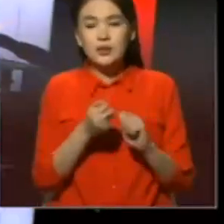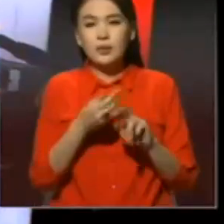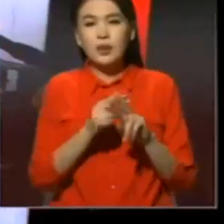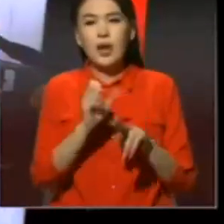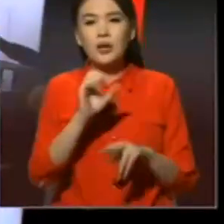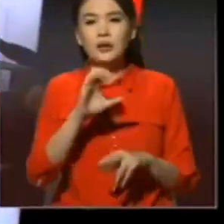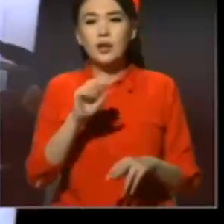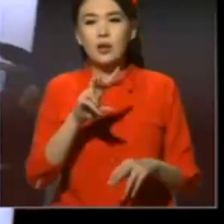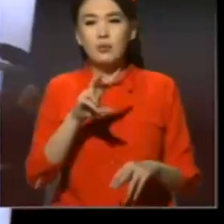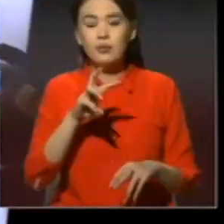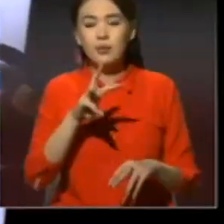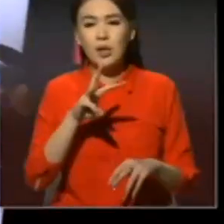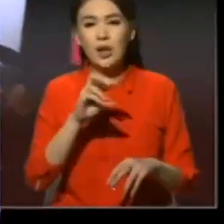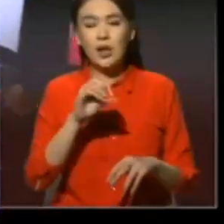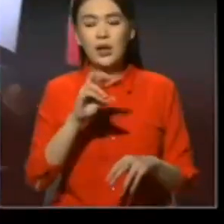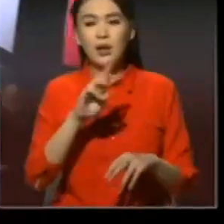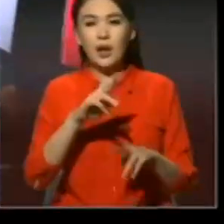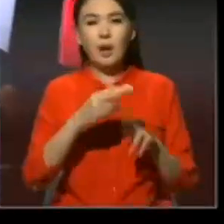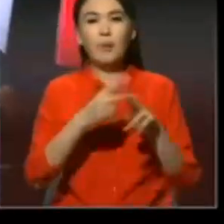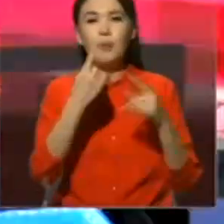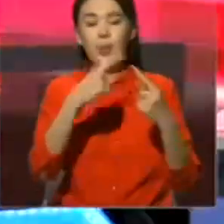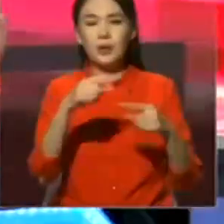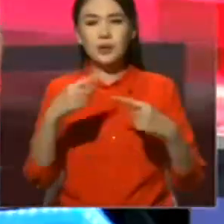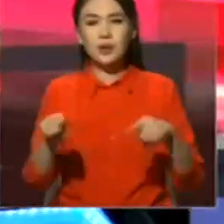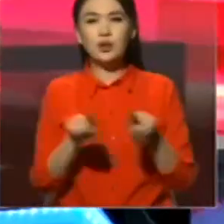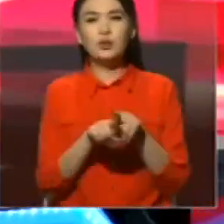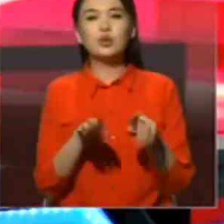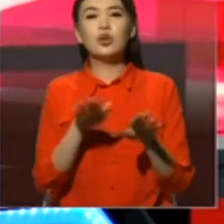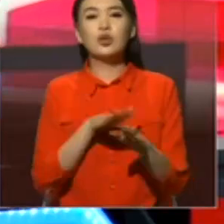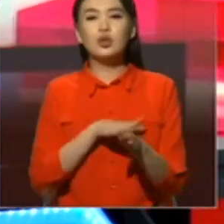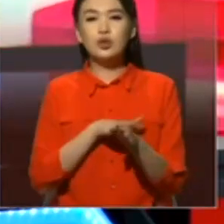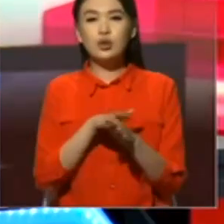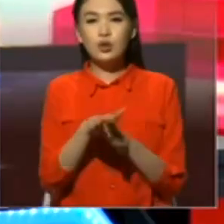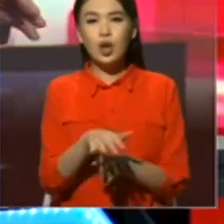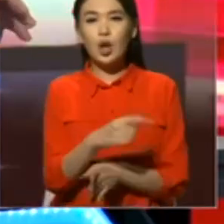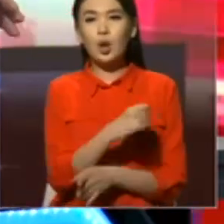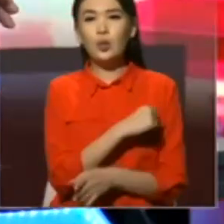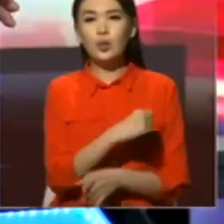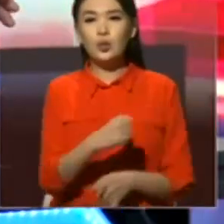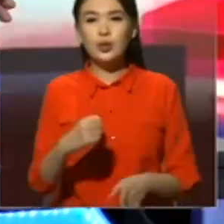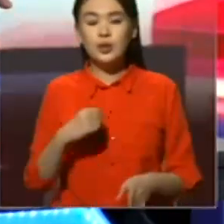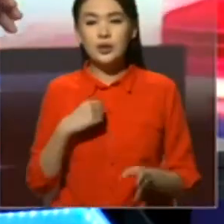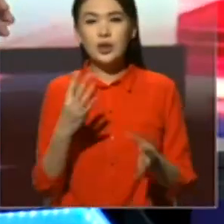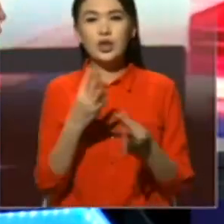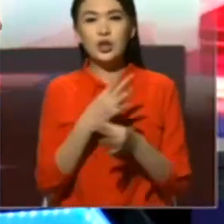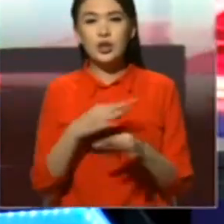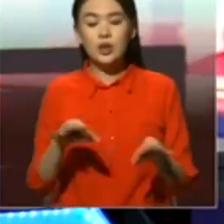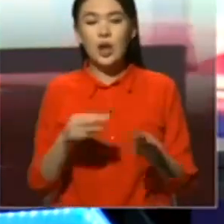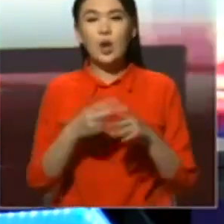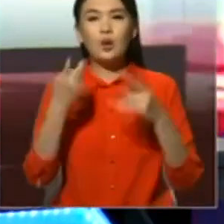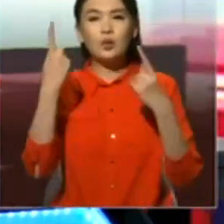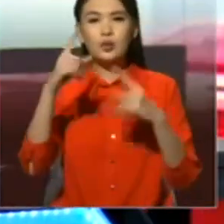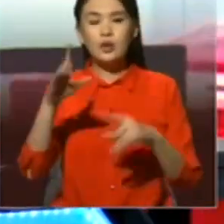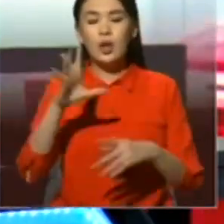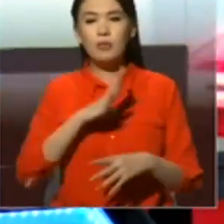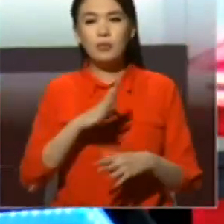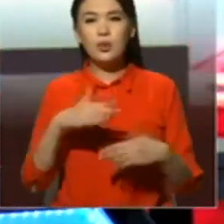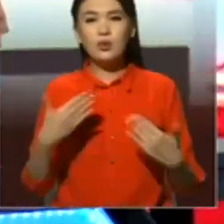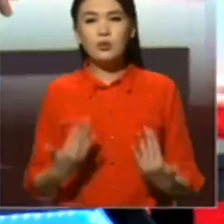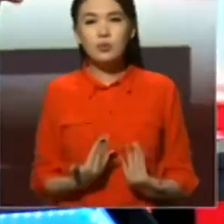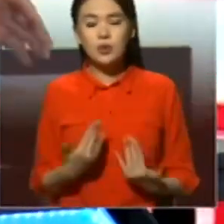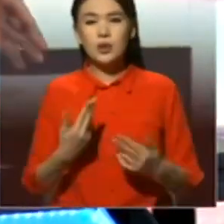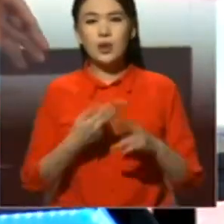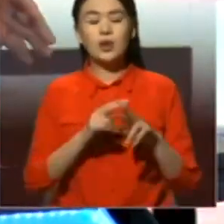ассамблеяның жанында болсын. Басқа да еріктілер түгел өздері жайлы емес, өзгенің өміріне көмектесуді